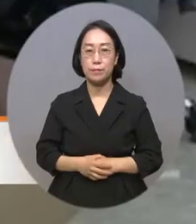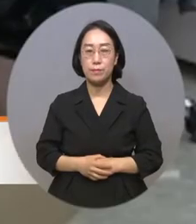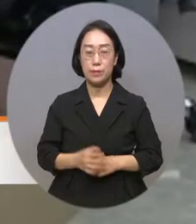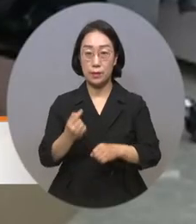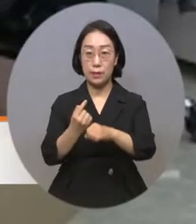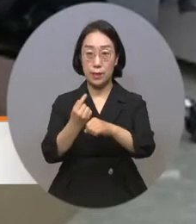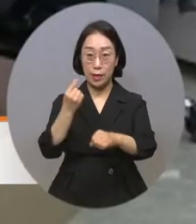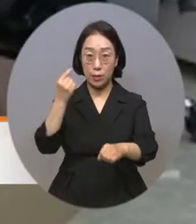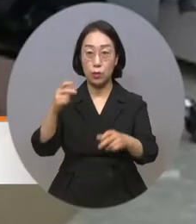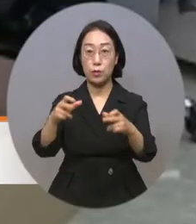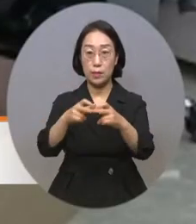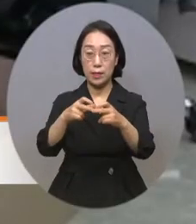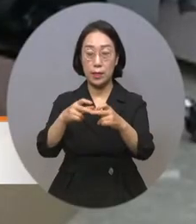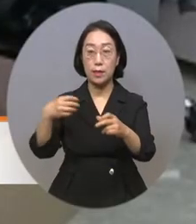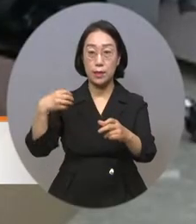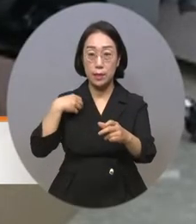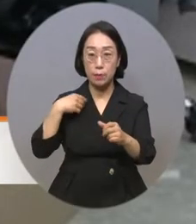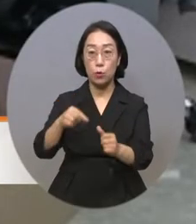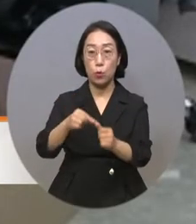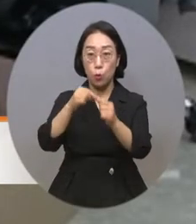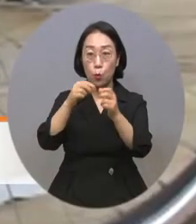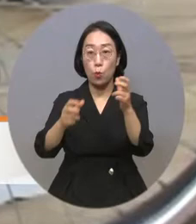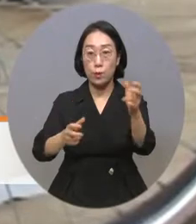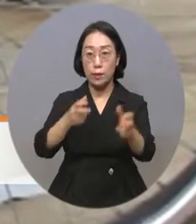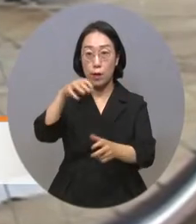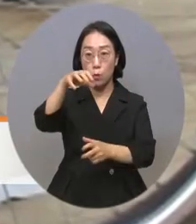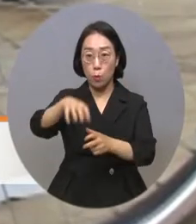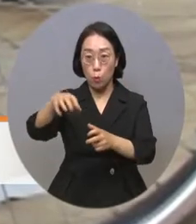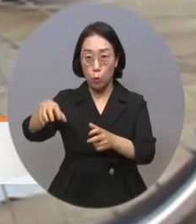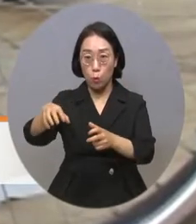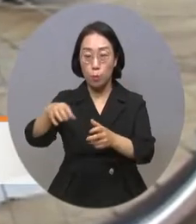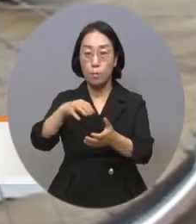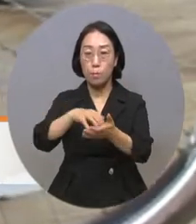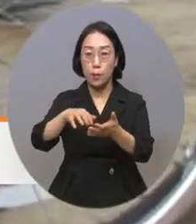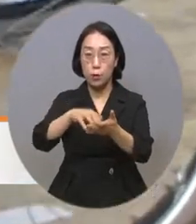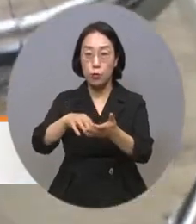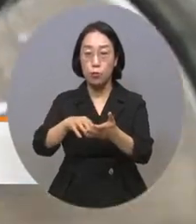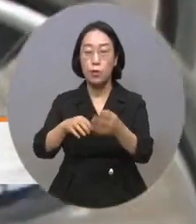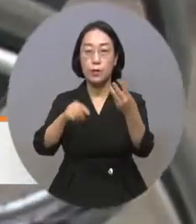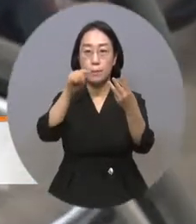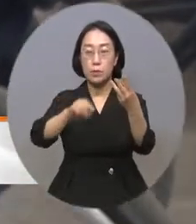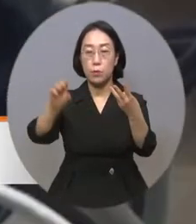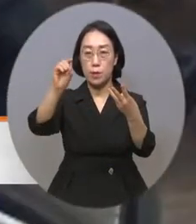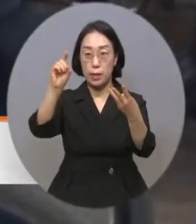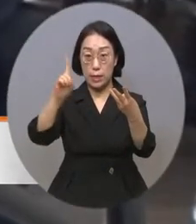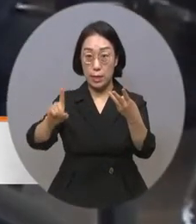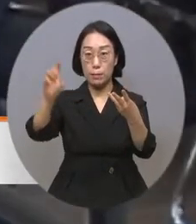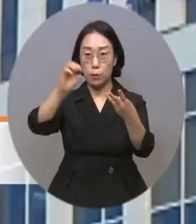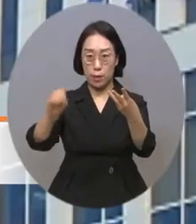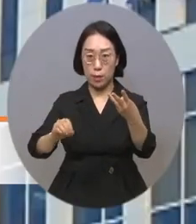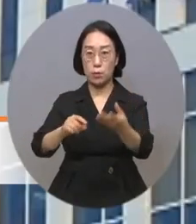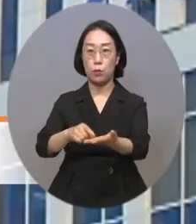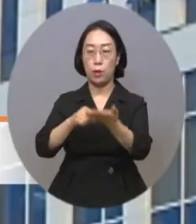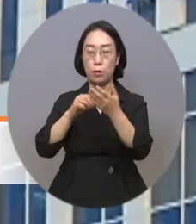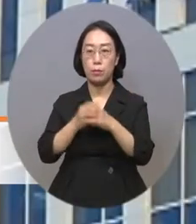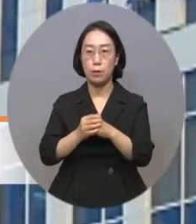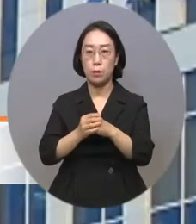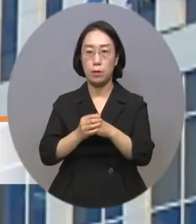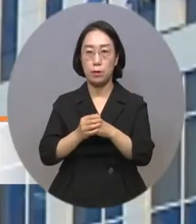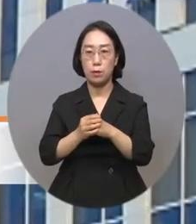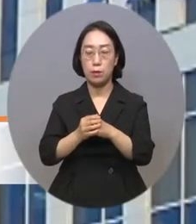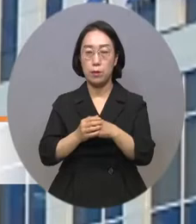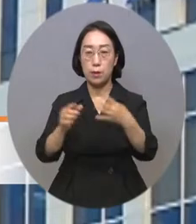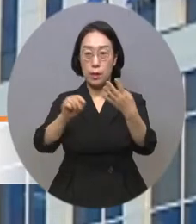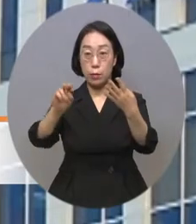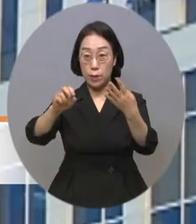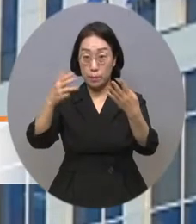지난해 장애인 의무고용 사업체 장애인 고용률이 3.1% 로 집계됐습니다 지난달 28일